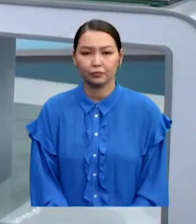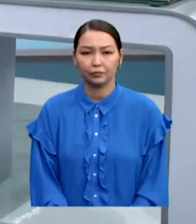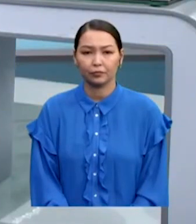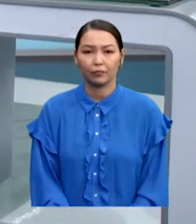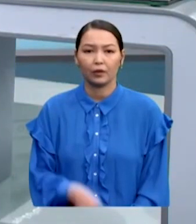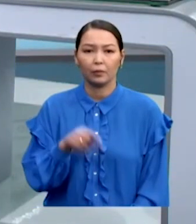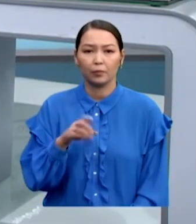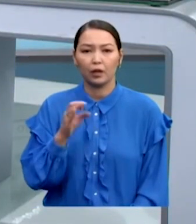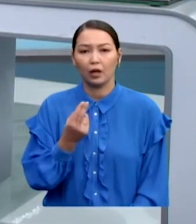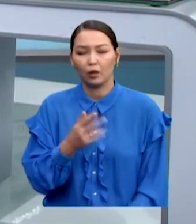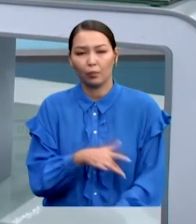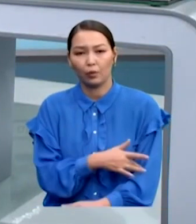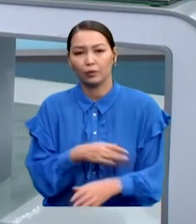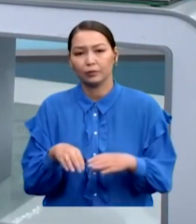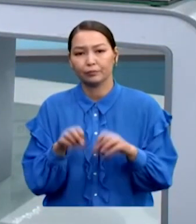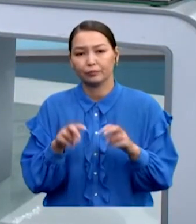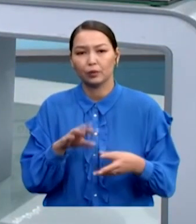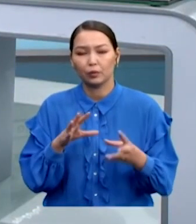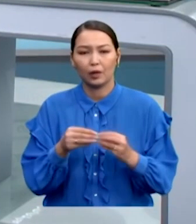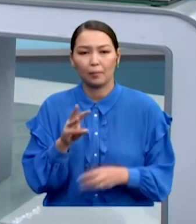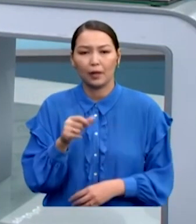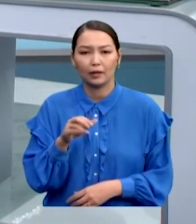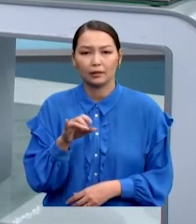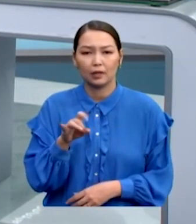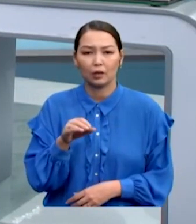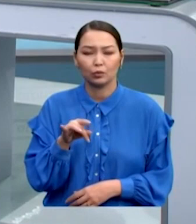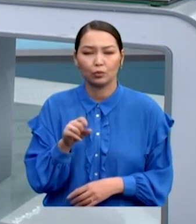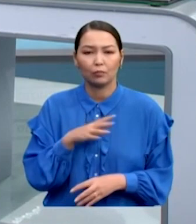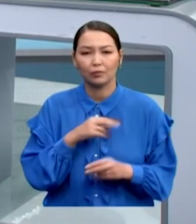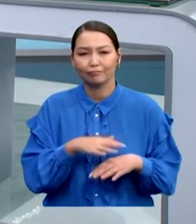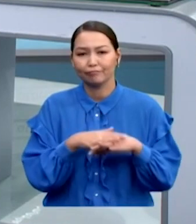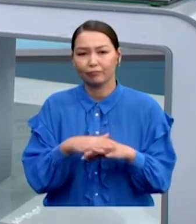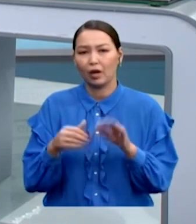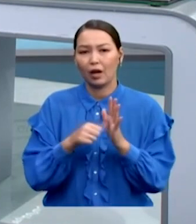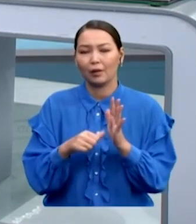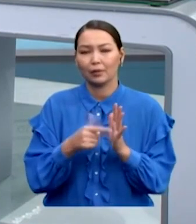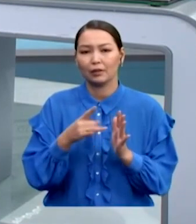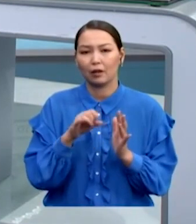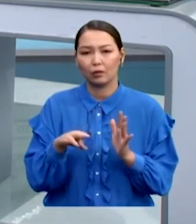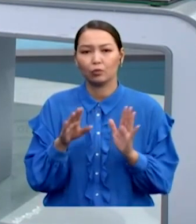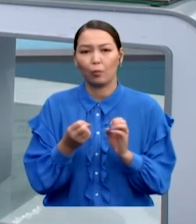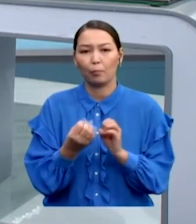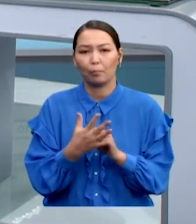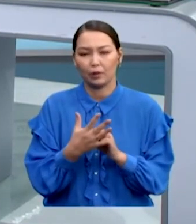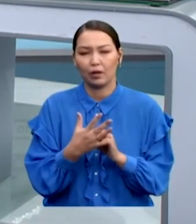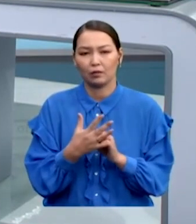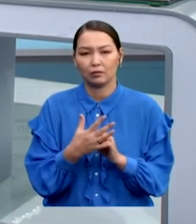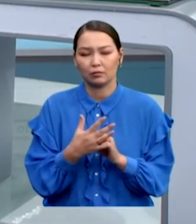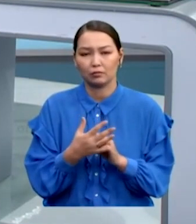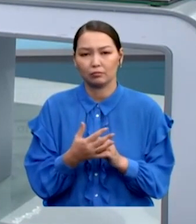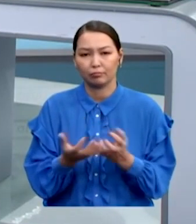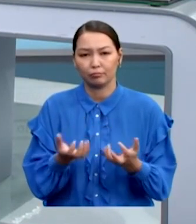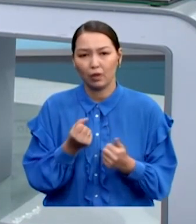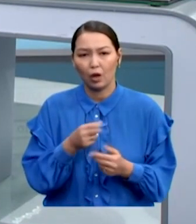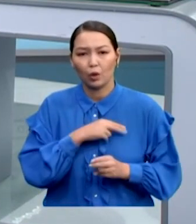Биыл әлеуметтік қызмет мамандығы бойынша магистратураға бөлінген 60 гранттың 15-і ғана игерілген. Ал еңбек министрлігі бұл